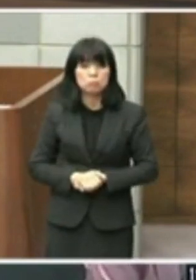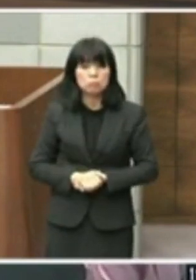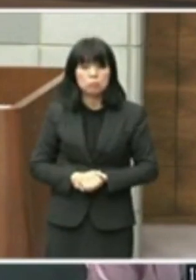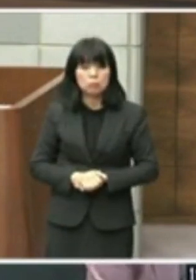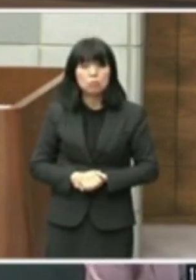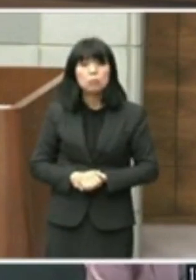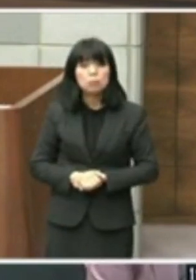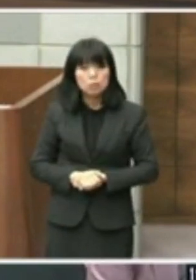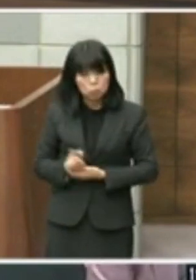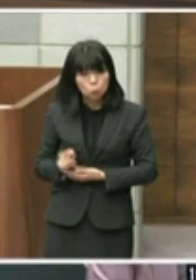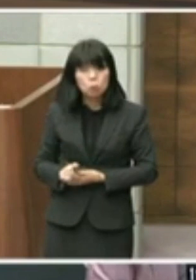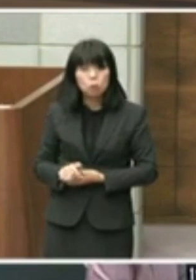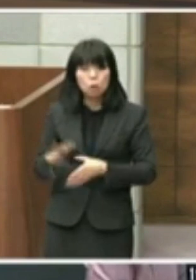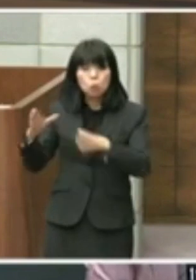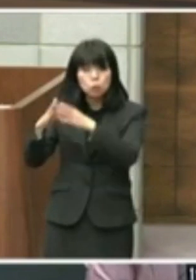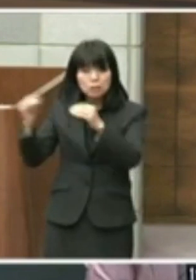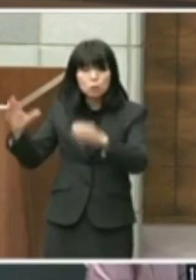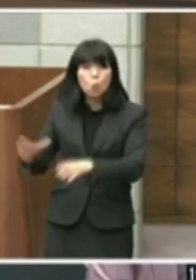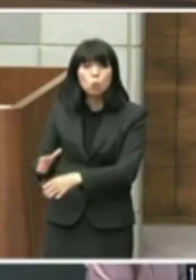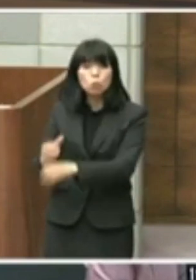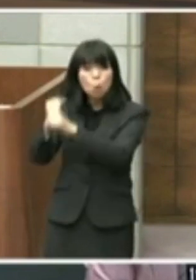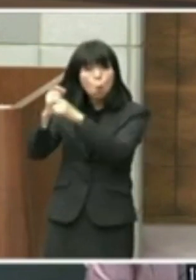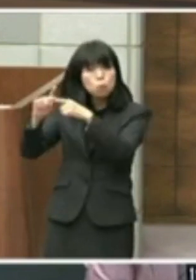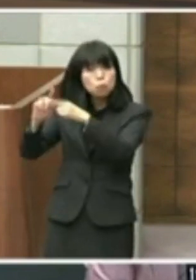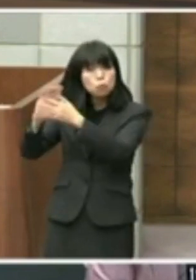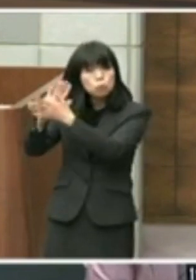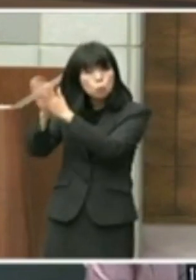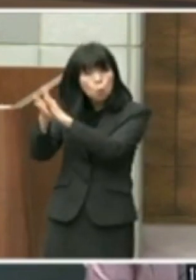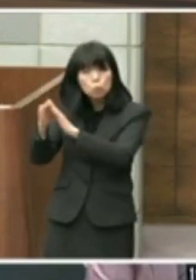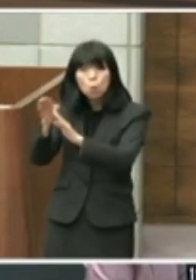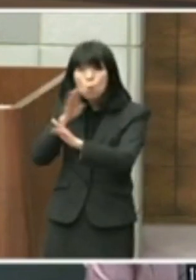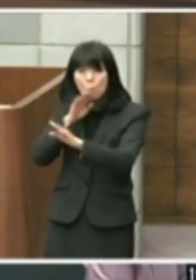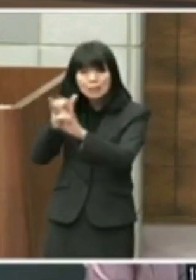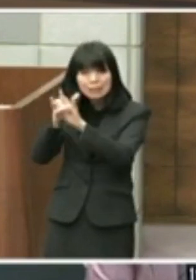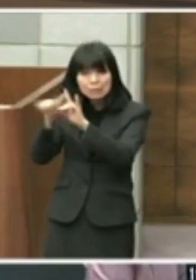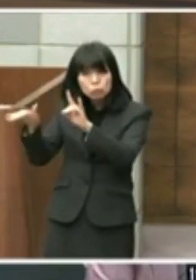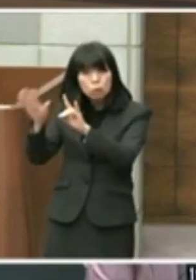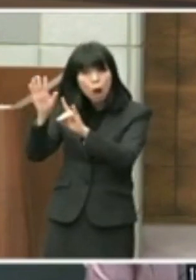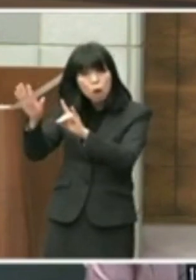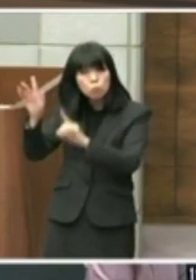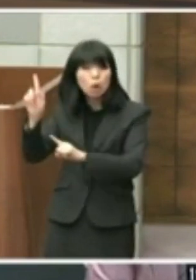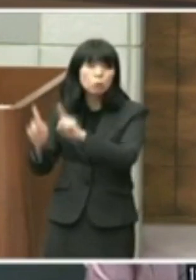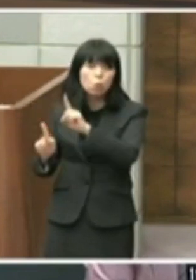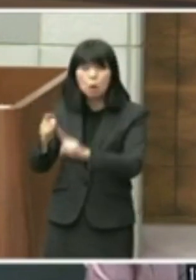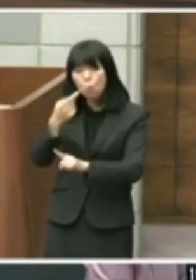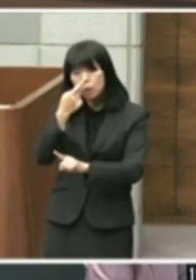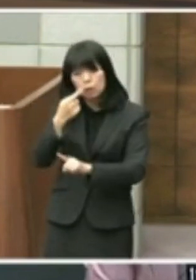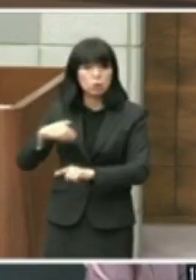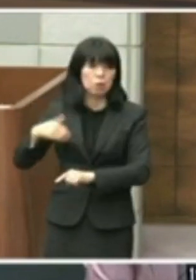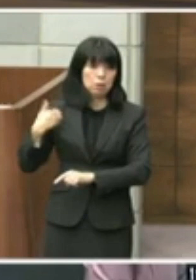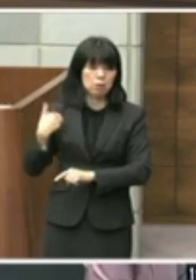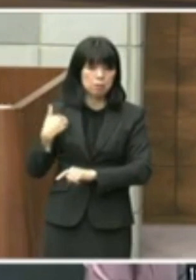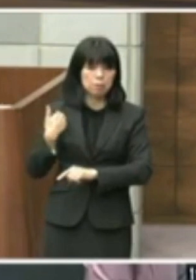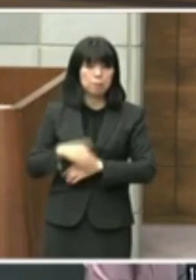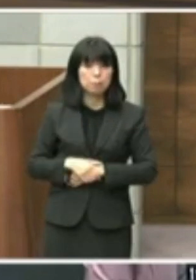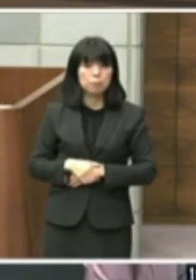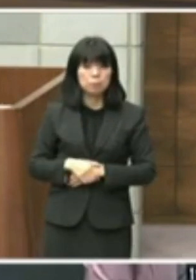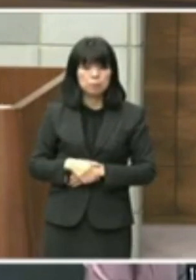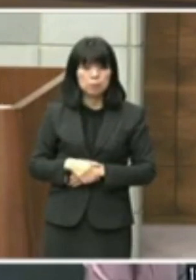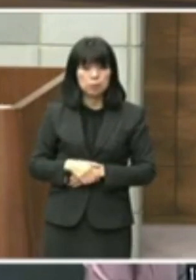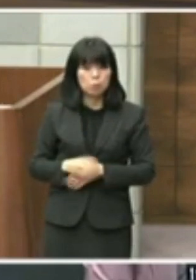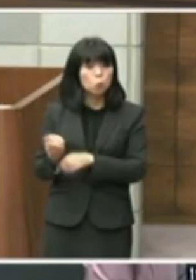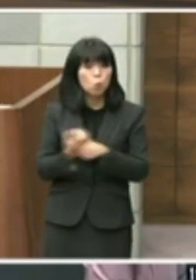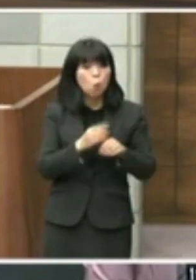ただ総務省にそういう基準があるのかどうなのかというところ、私は承知してないんですけれども、消防局とし